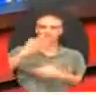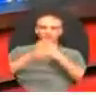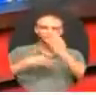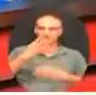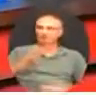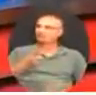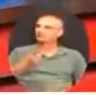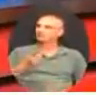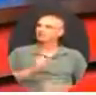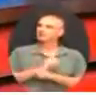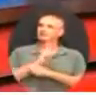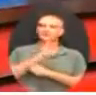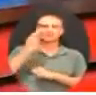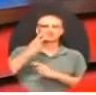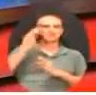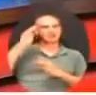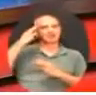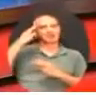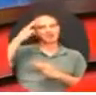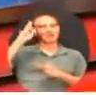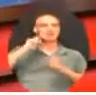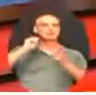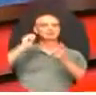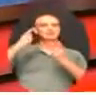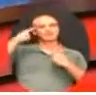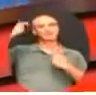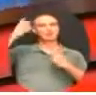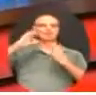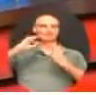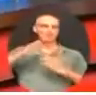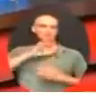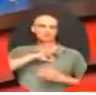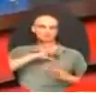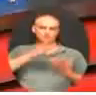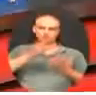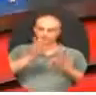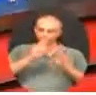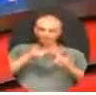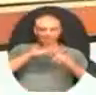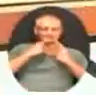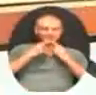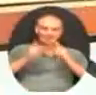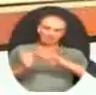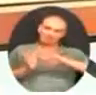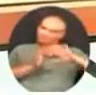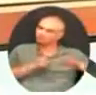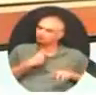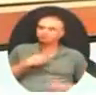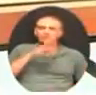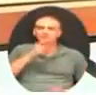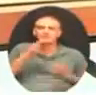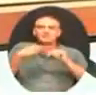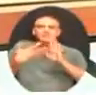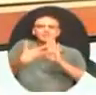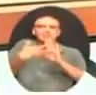לשאלות האלה. עידן הרעיונות האידיאולוגיים והפרסונליזציה שצוברת תאוצה, וזה לשיחה אחרת. בכל זאת, אני רוצה שנדבר על